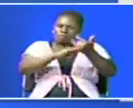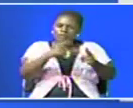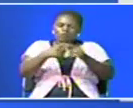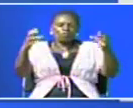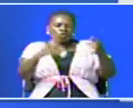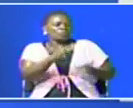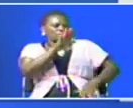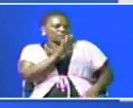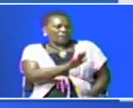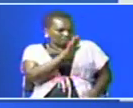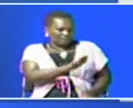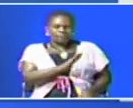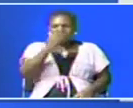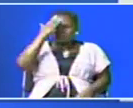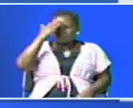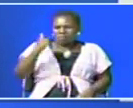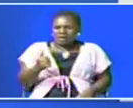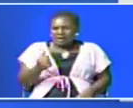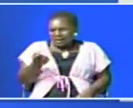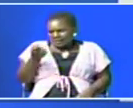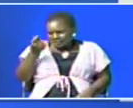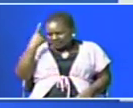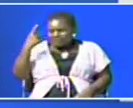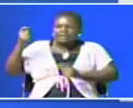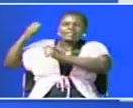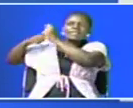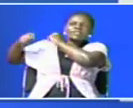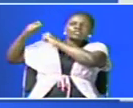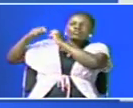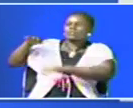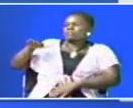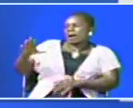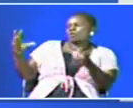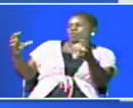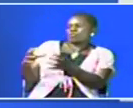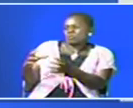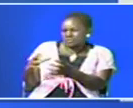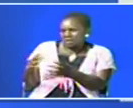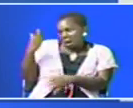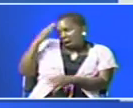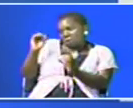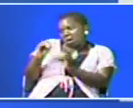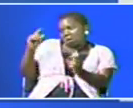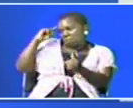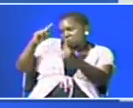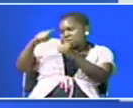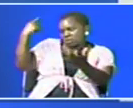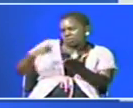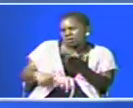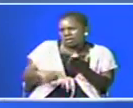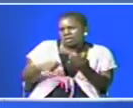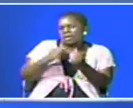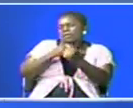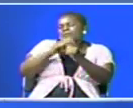jamii yake kwa sababu ataelewa mila na desturi za hiyo jamii. Sasa sijui alikuwa analenga wapi hapa. Mapenzi